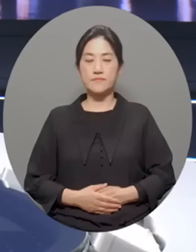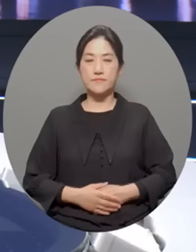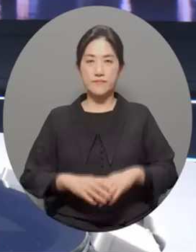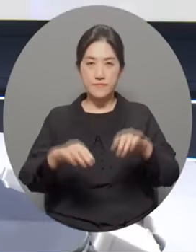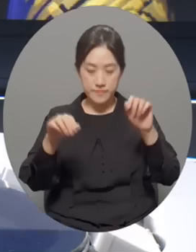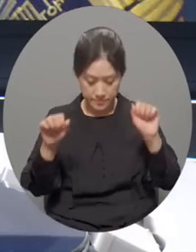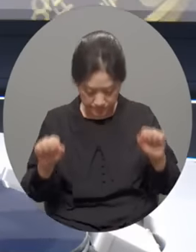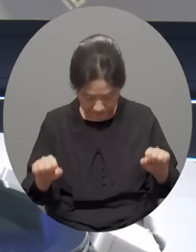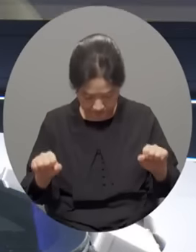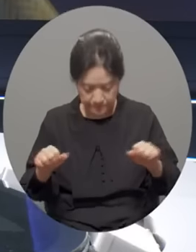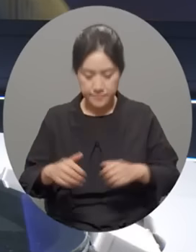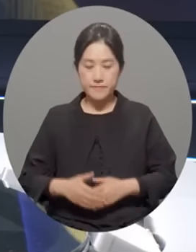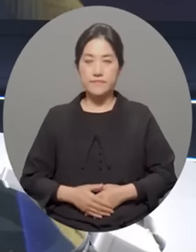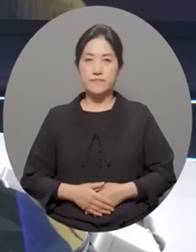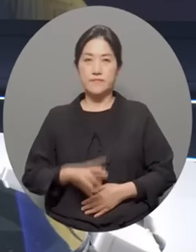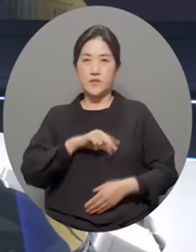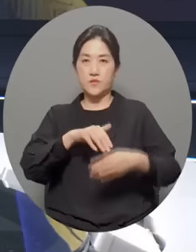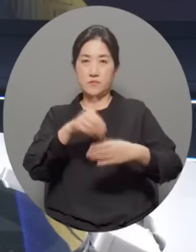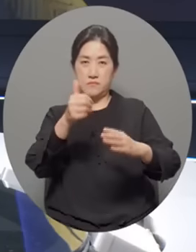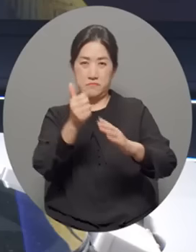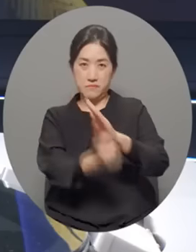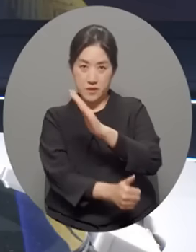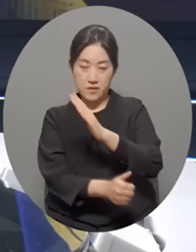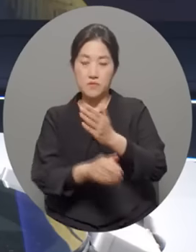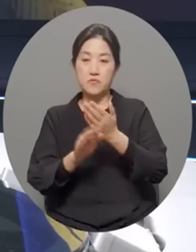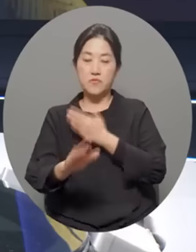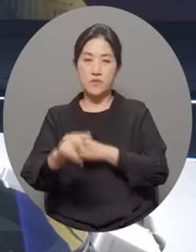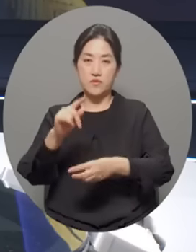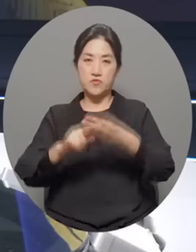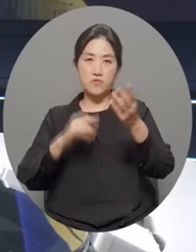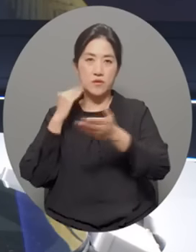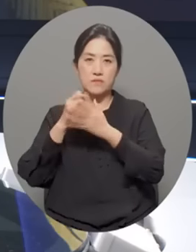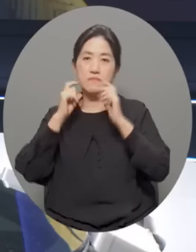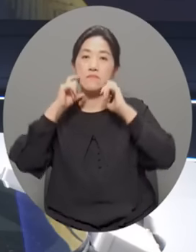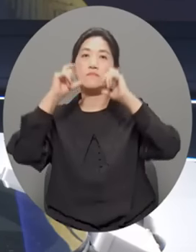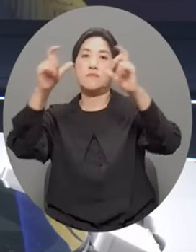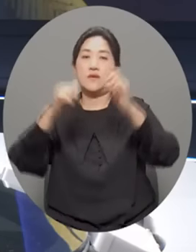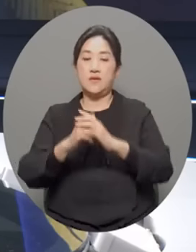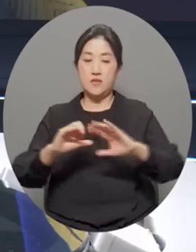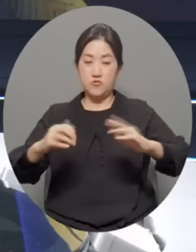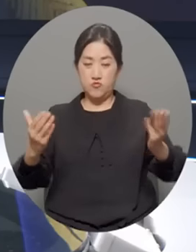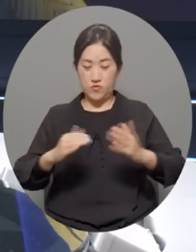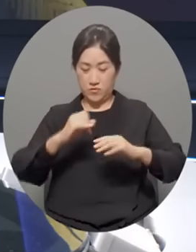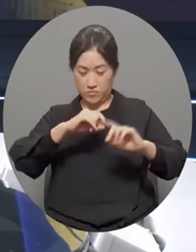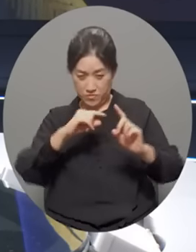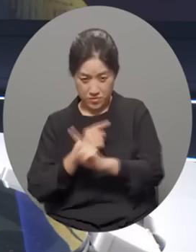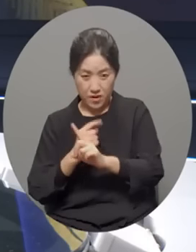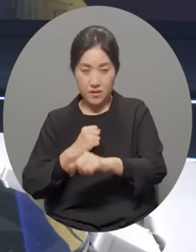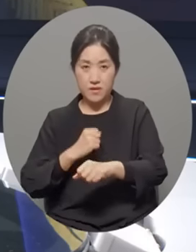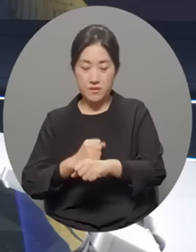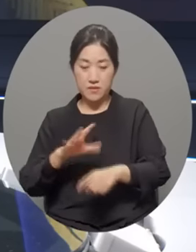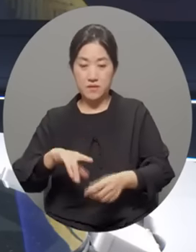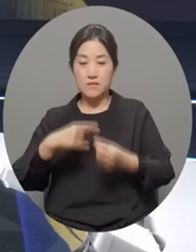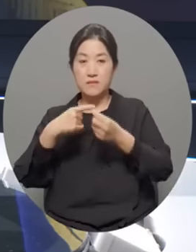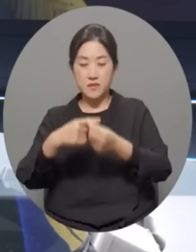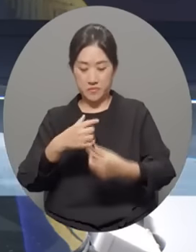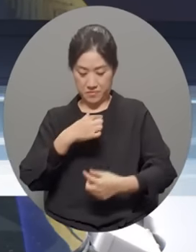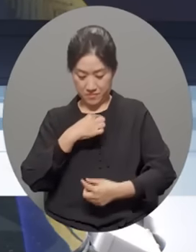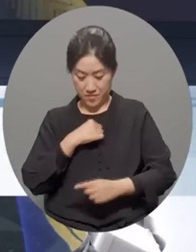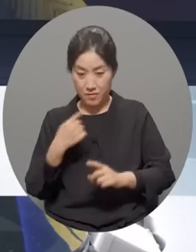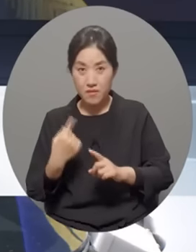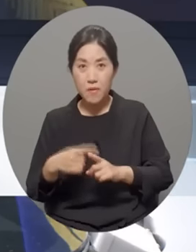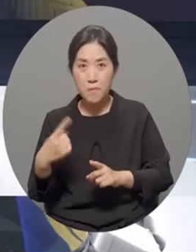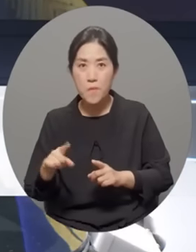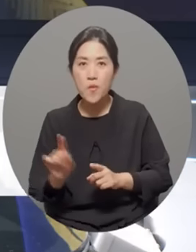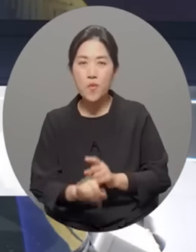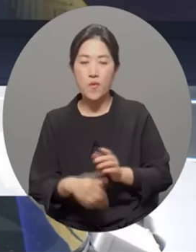여러분 안녕하십니까 총선 참패 이후 윤성열 대통령이 공헌한 국정 쇄신 그 첫 단추인 인사 쇄신이 일주일이 넘도록